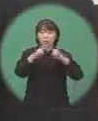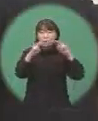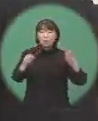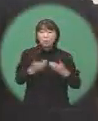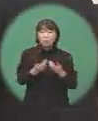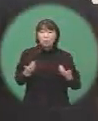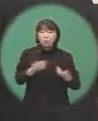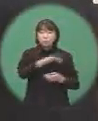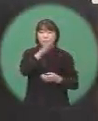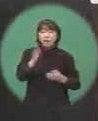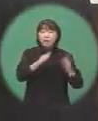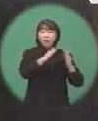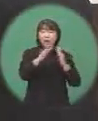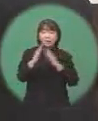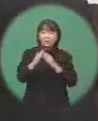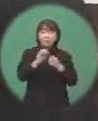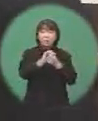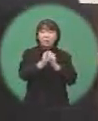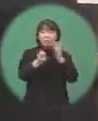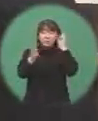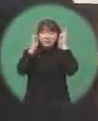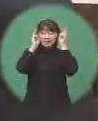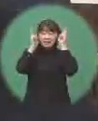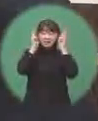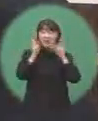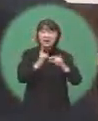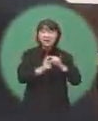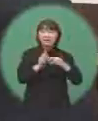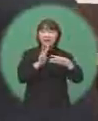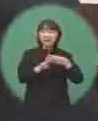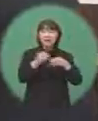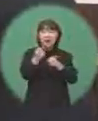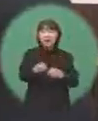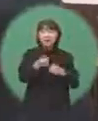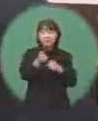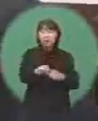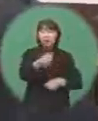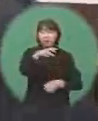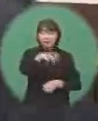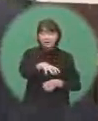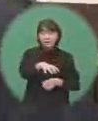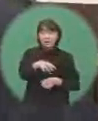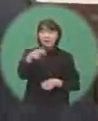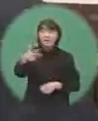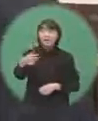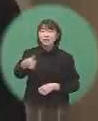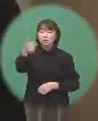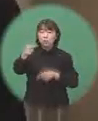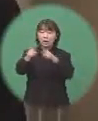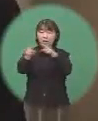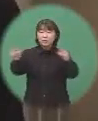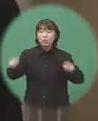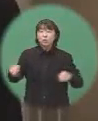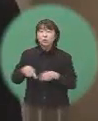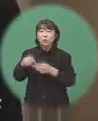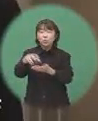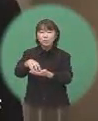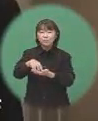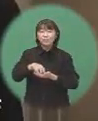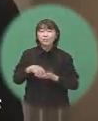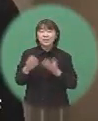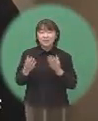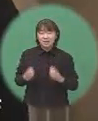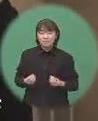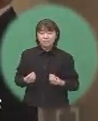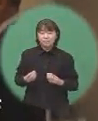会社中田農園で、品川市長から賞状などが贈られました。このうち遠